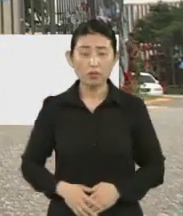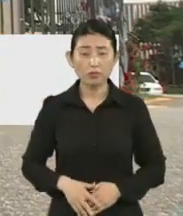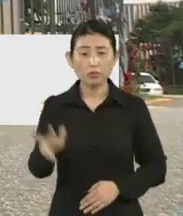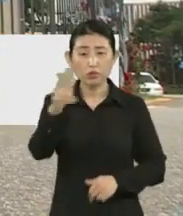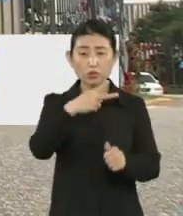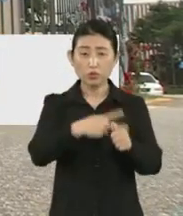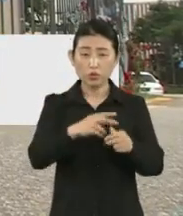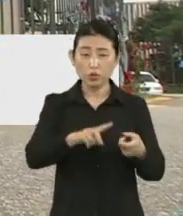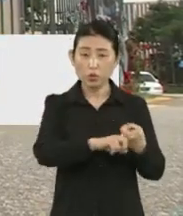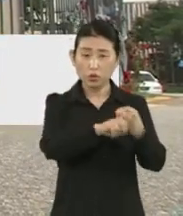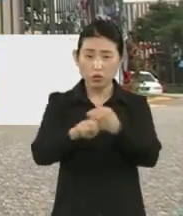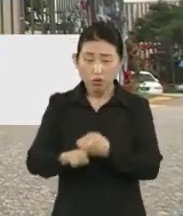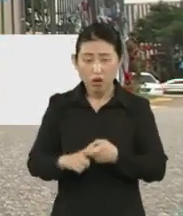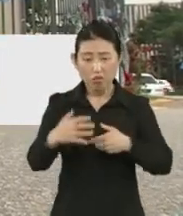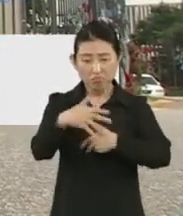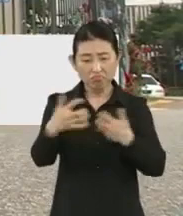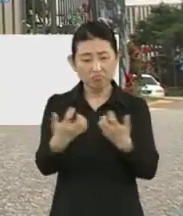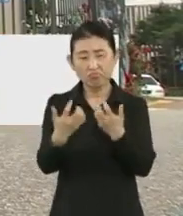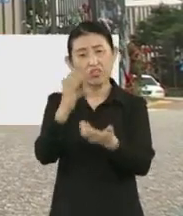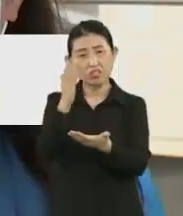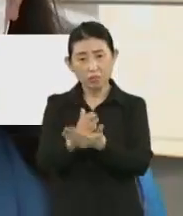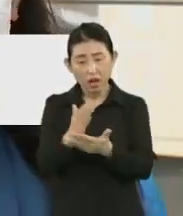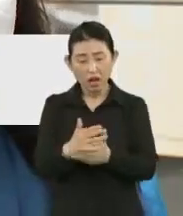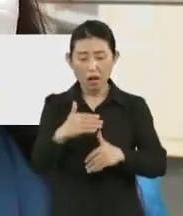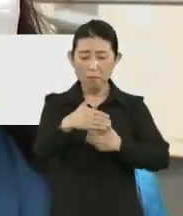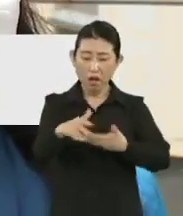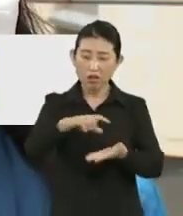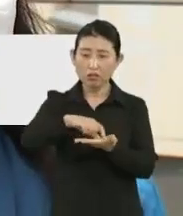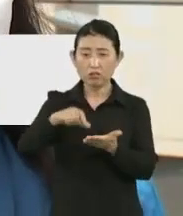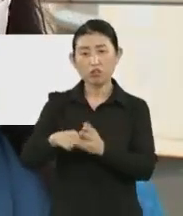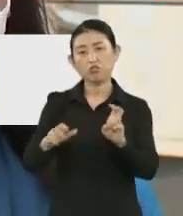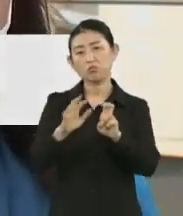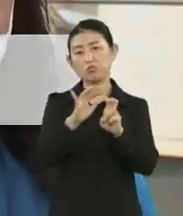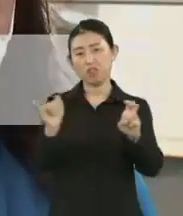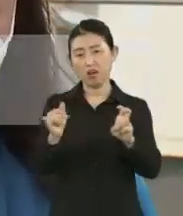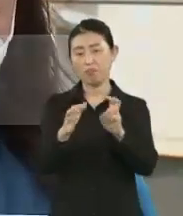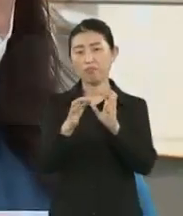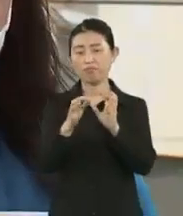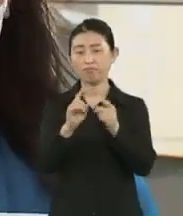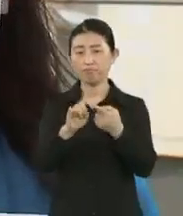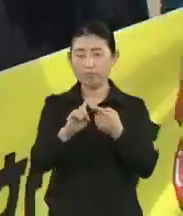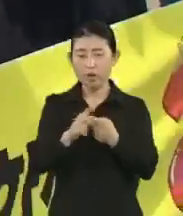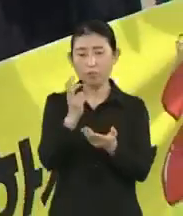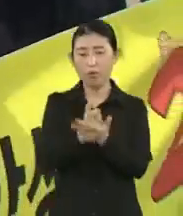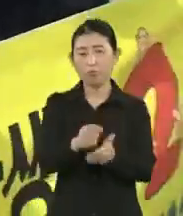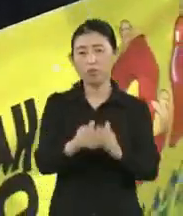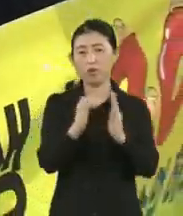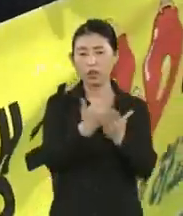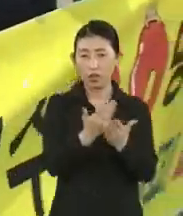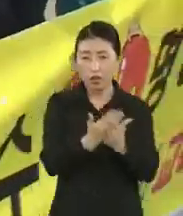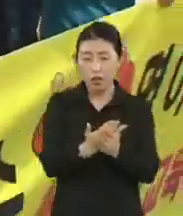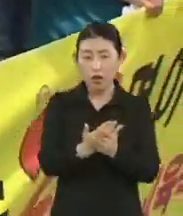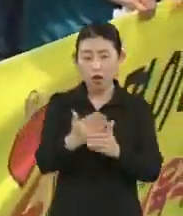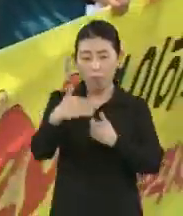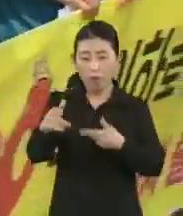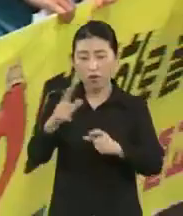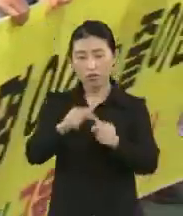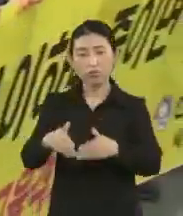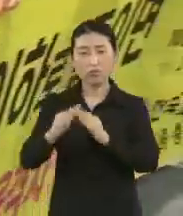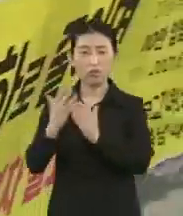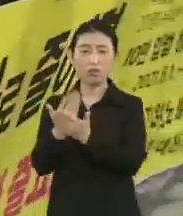전교조도 과밀 학급 해소를 위해 학급당 20명 이하 제한 법 제정과 학급 증설을 요구하고